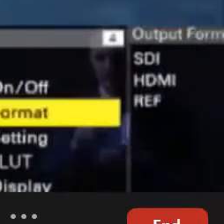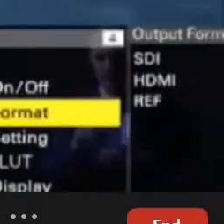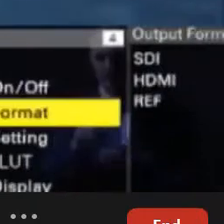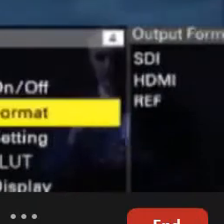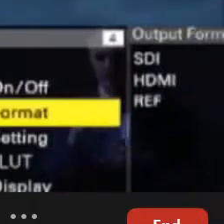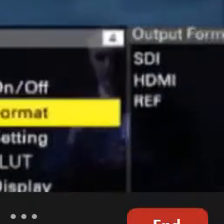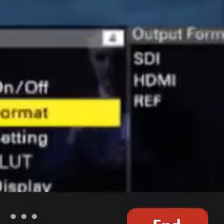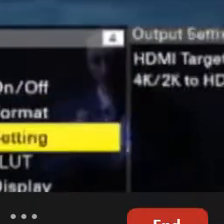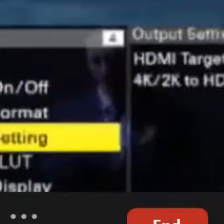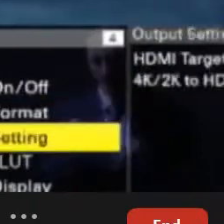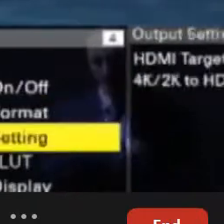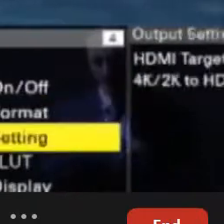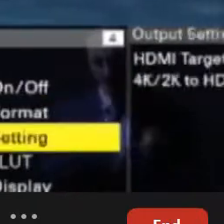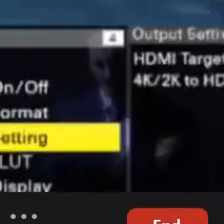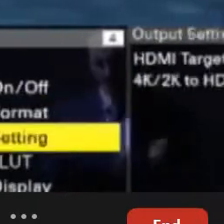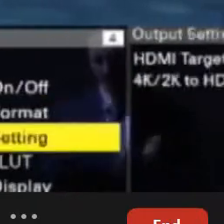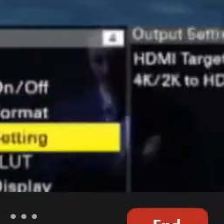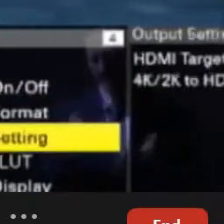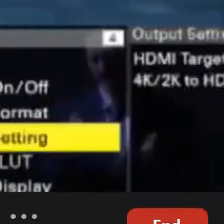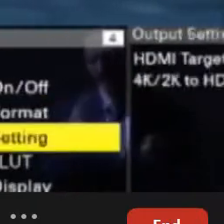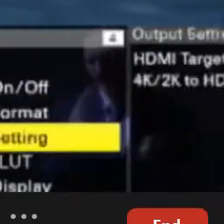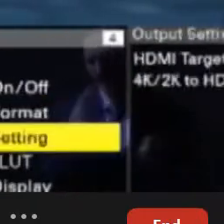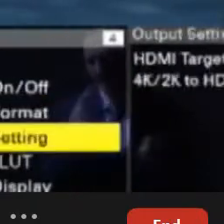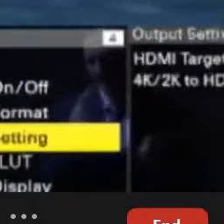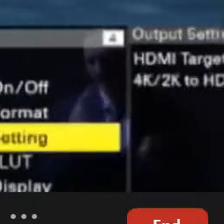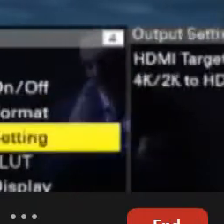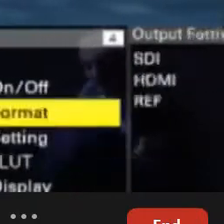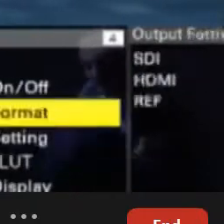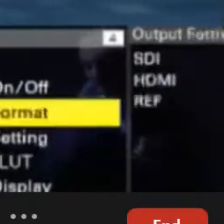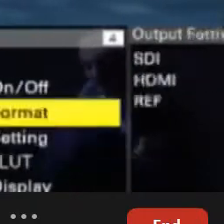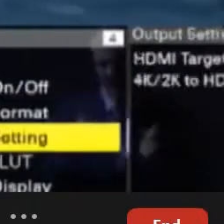mà đã được pháp luật công nhận.